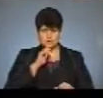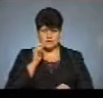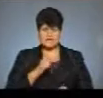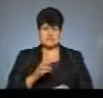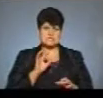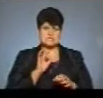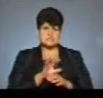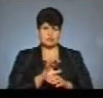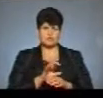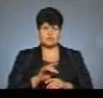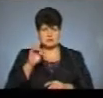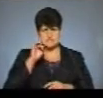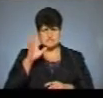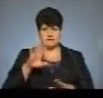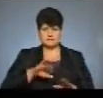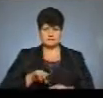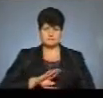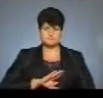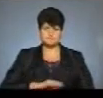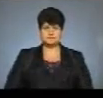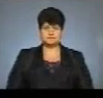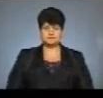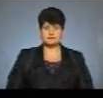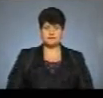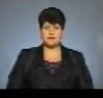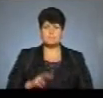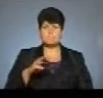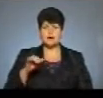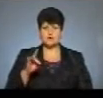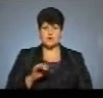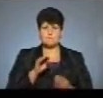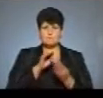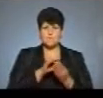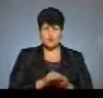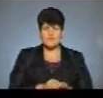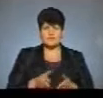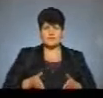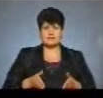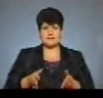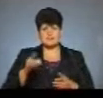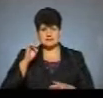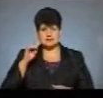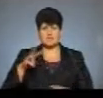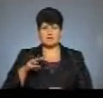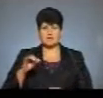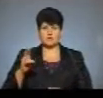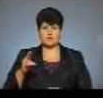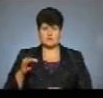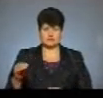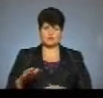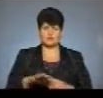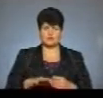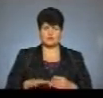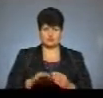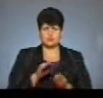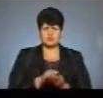зіркою слави посмертно. Майора Михайла Цимбалістого поховали на Алеї Слави на Миколинецькому кладовищі у